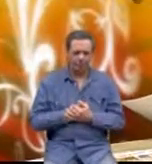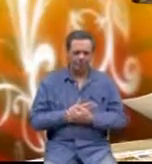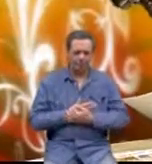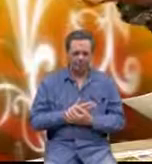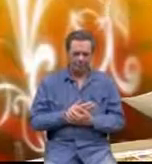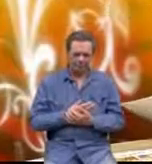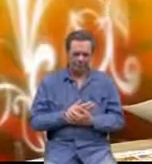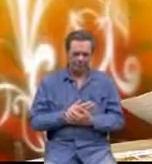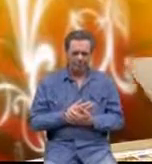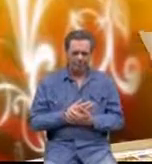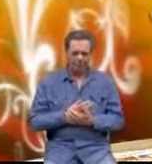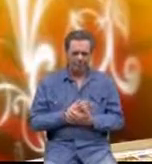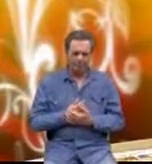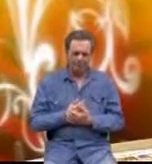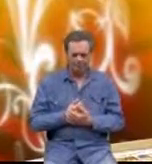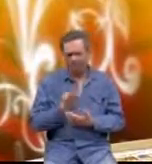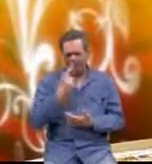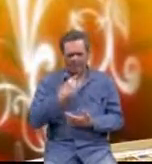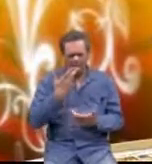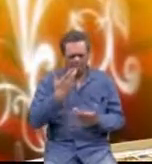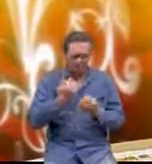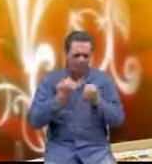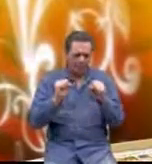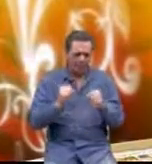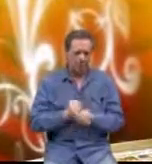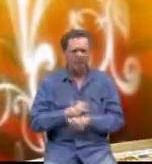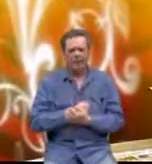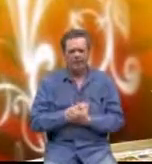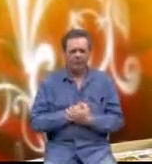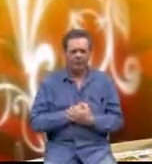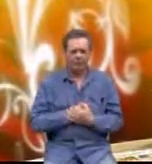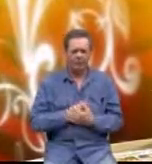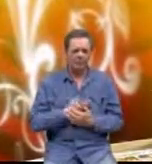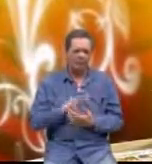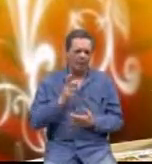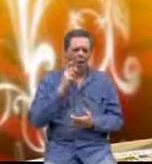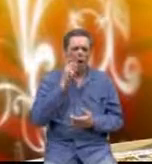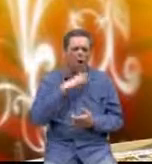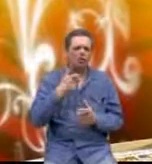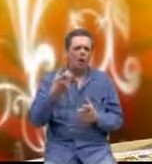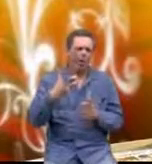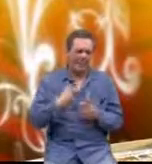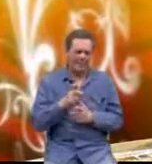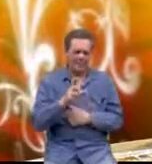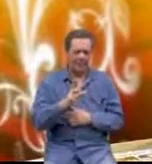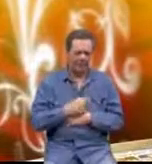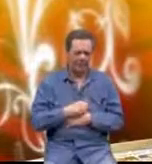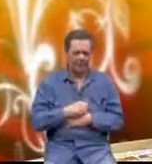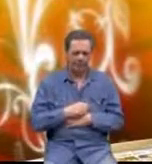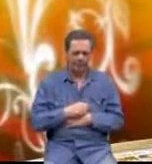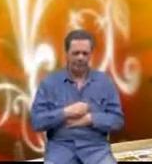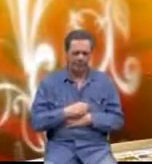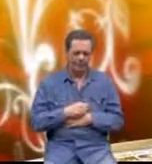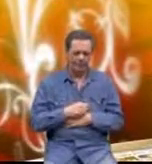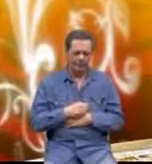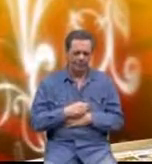kaže četvrt. Četvrt Črnomerac, a to vam ponestane na riječi. Previše u glavi imate, jel da, pa se ne zatvara